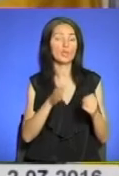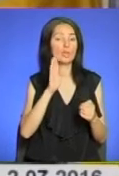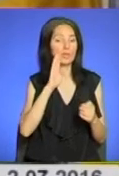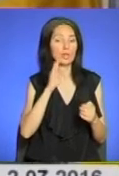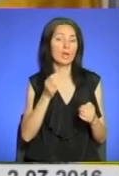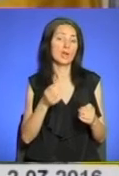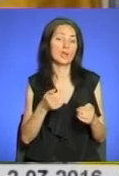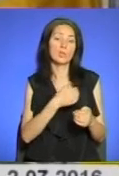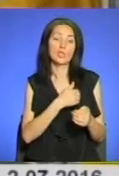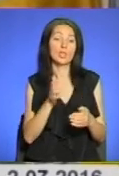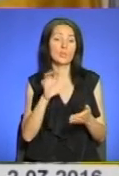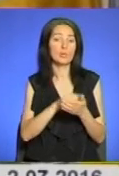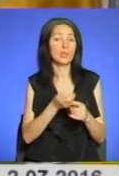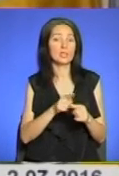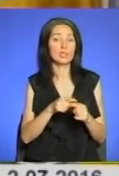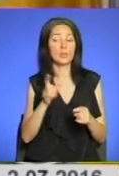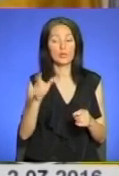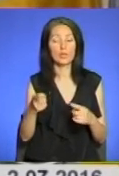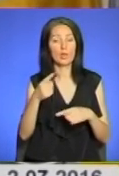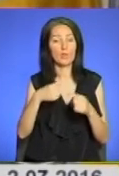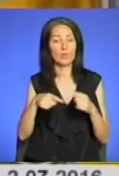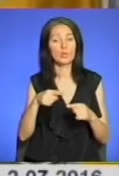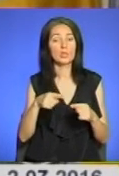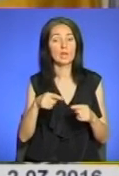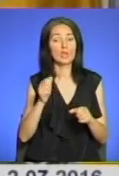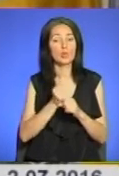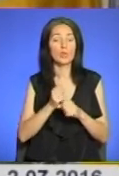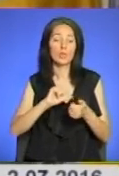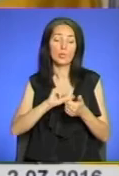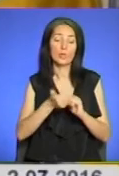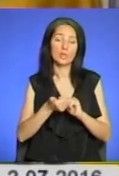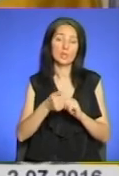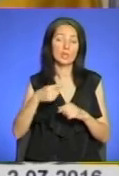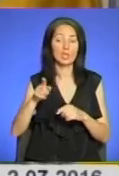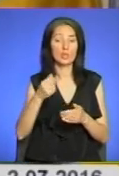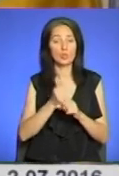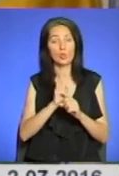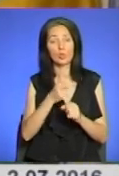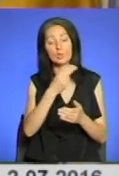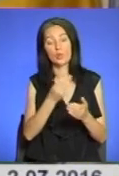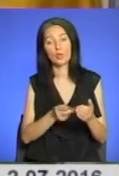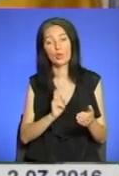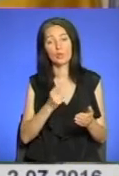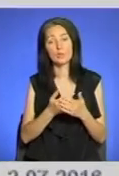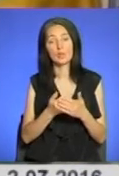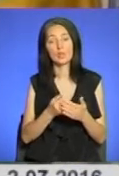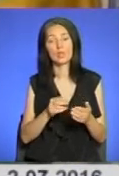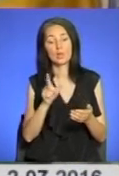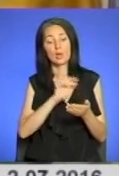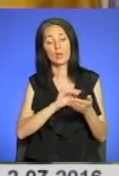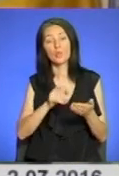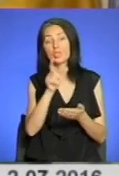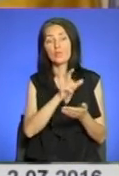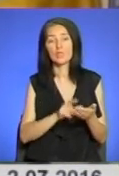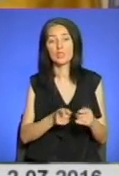займається цим адже людина приходить з роботи вона переключається на іншу роботу хтось малює хтось наприклад складає вірші це не